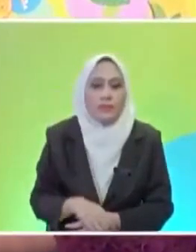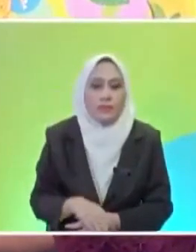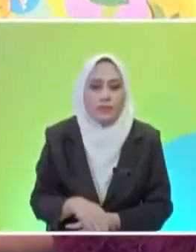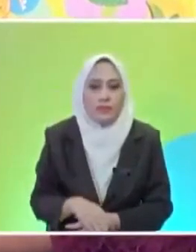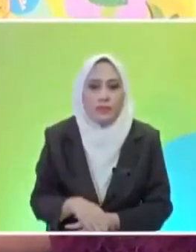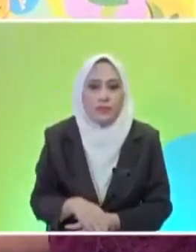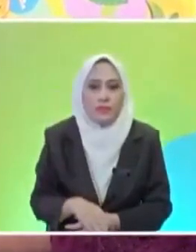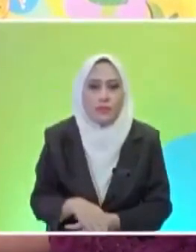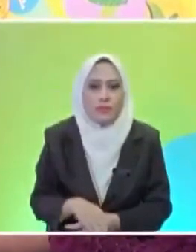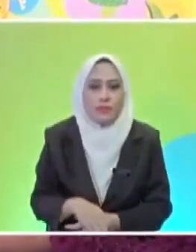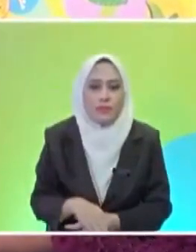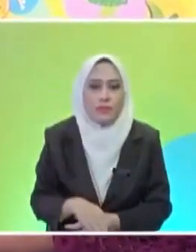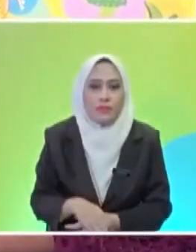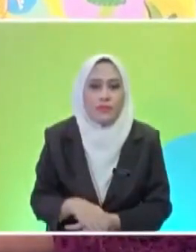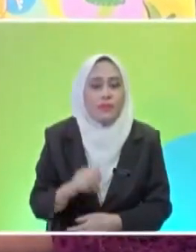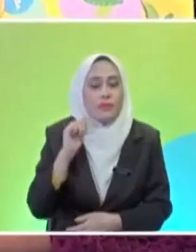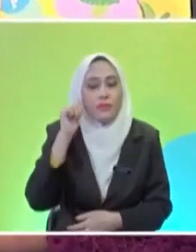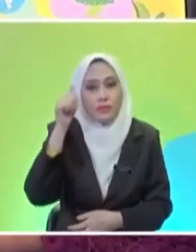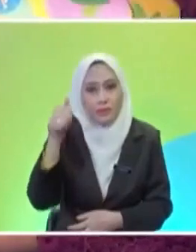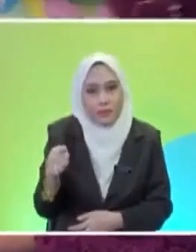Bila sini Jumaat, esok.